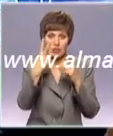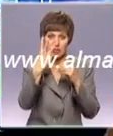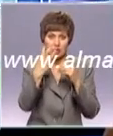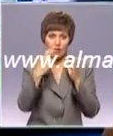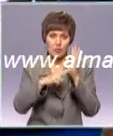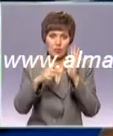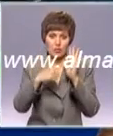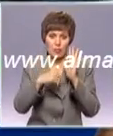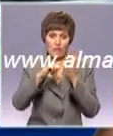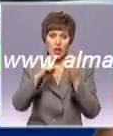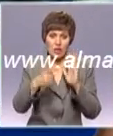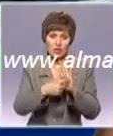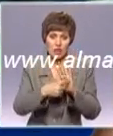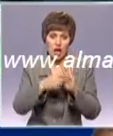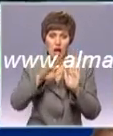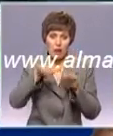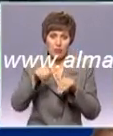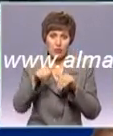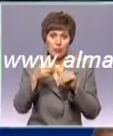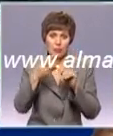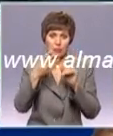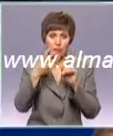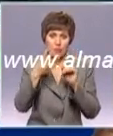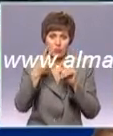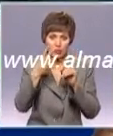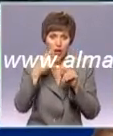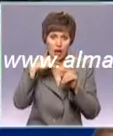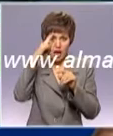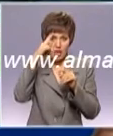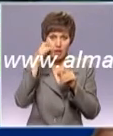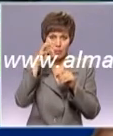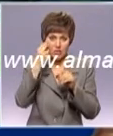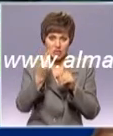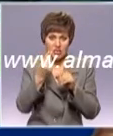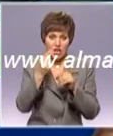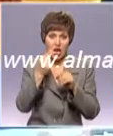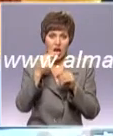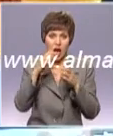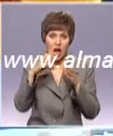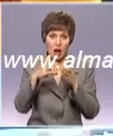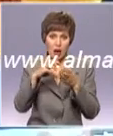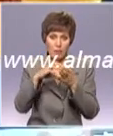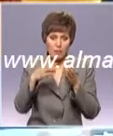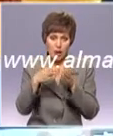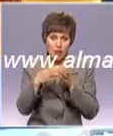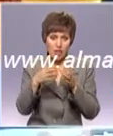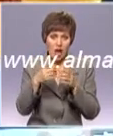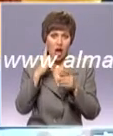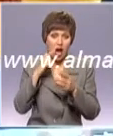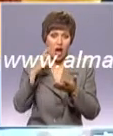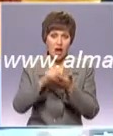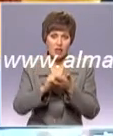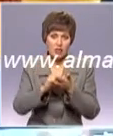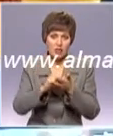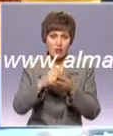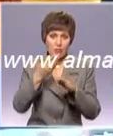квартир. Потом у нас направление будет казахская ипотечная компания, арендные квартиры с